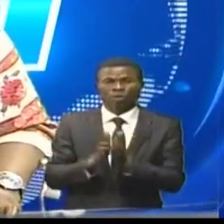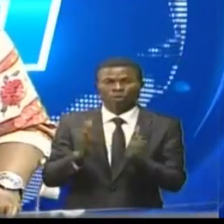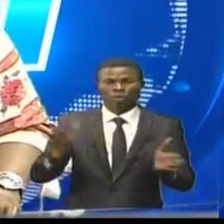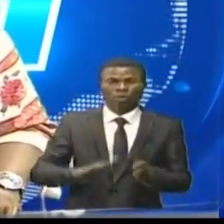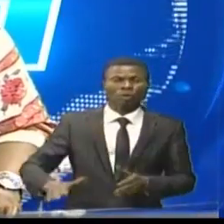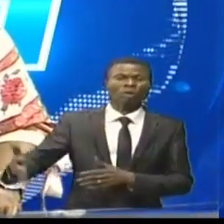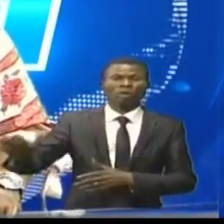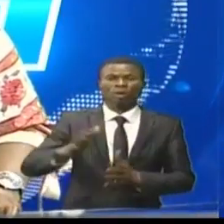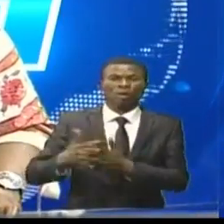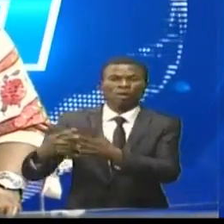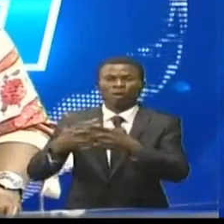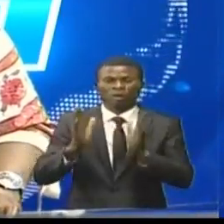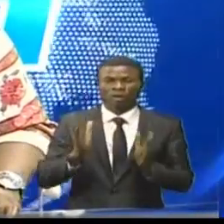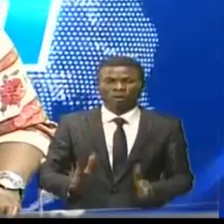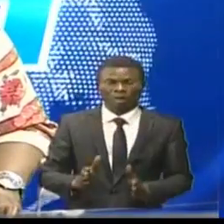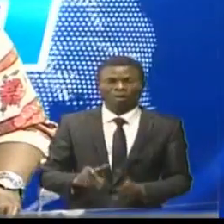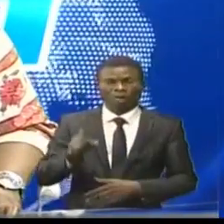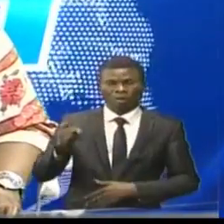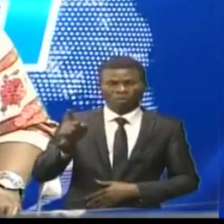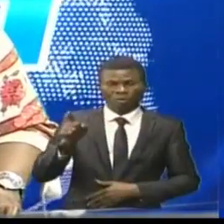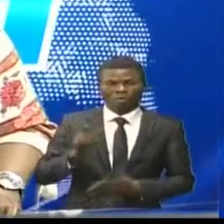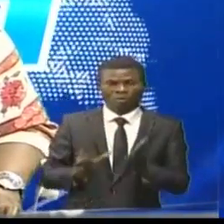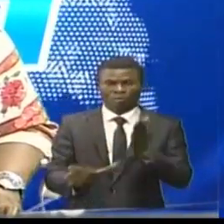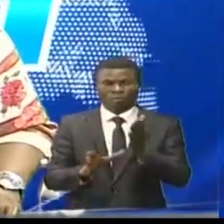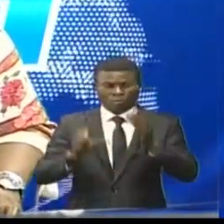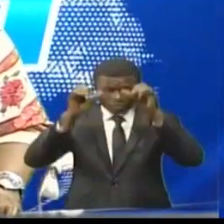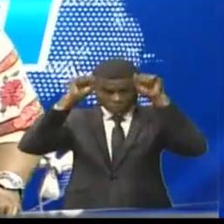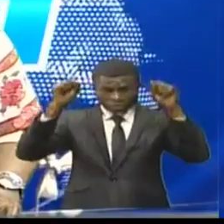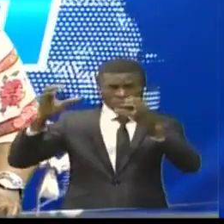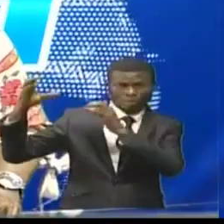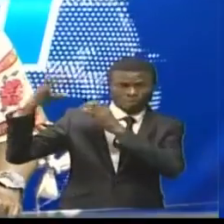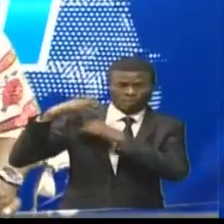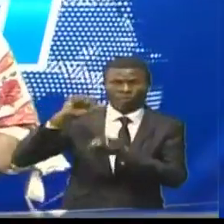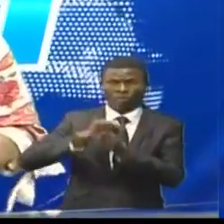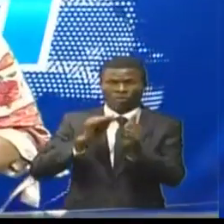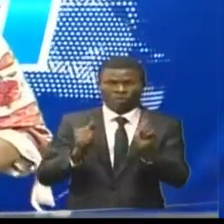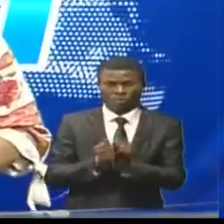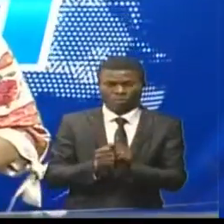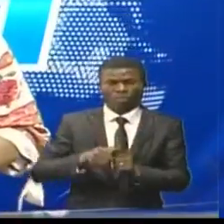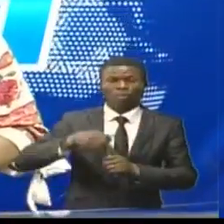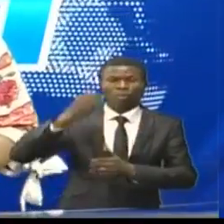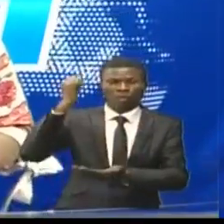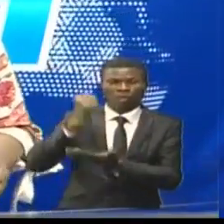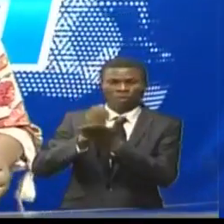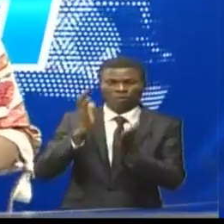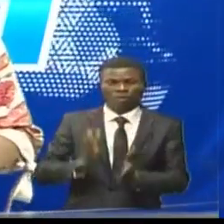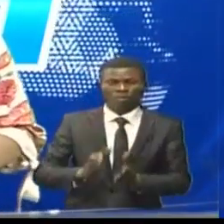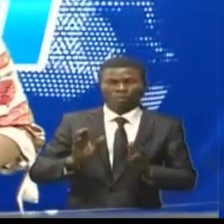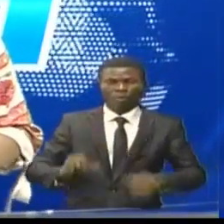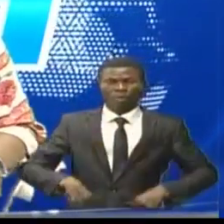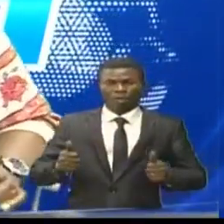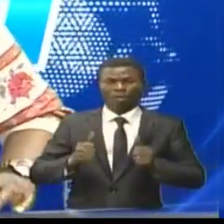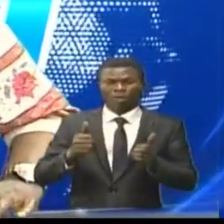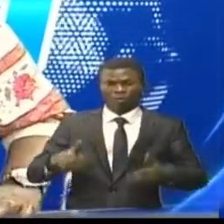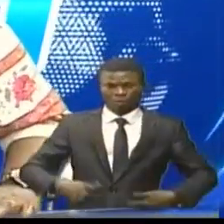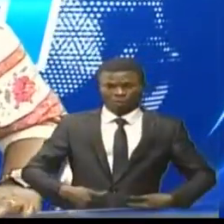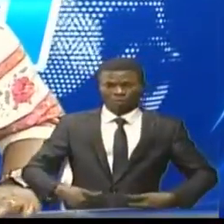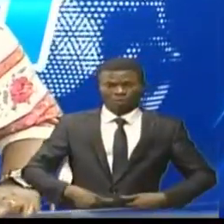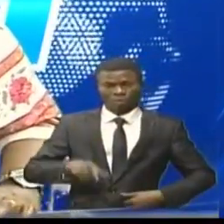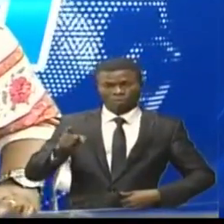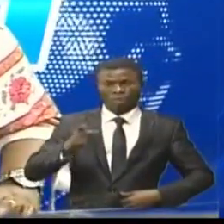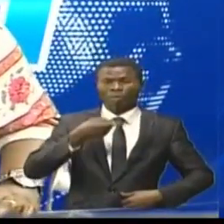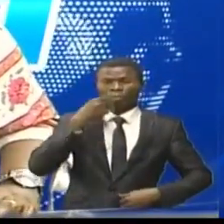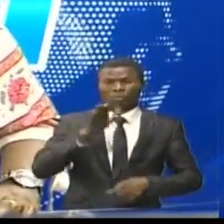Nations Unies, Antonio Guterres, le vice-président en charge des questions diplomatiques de la Ligue des jeunes, Christian Lumu,